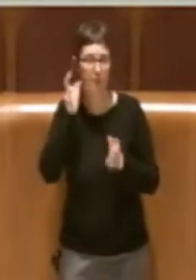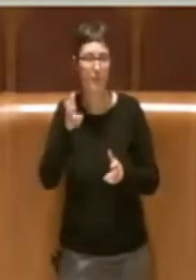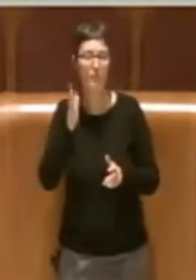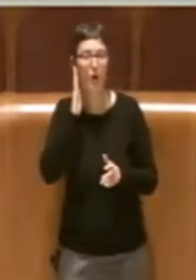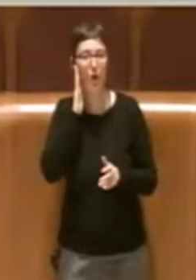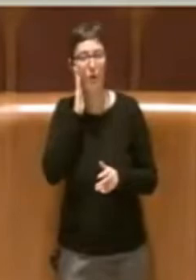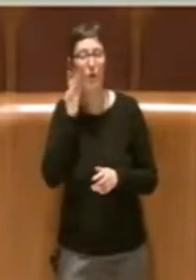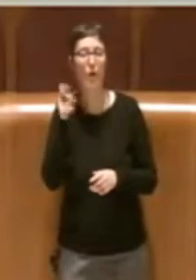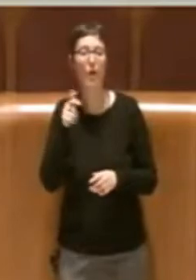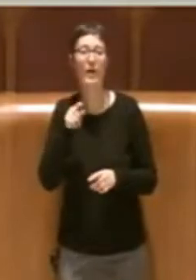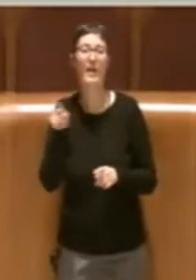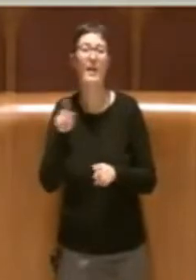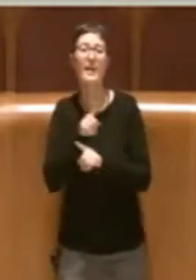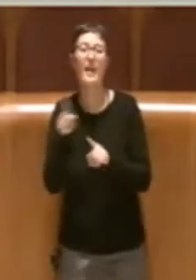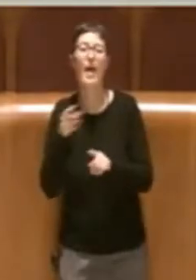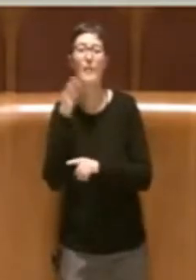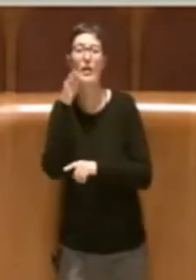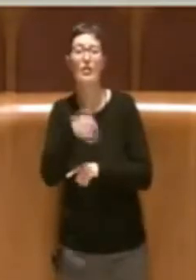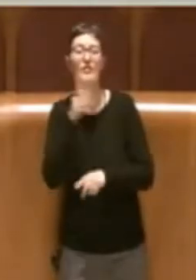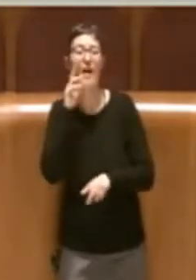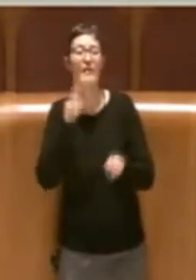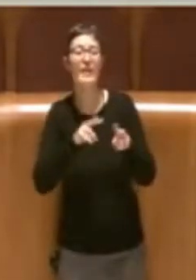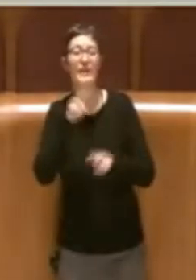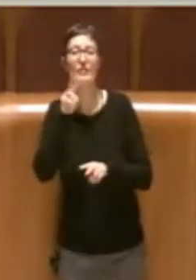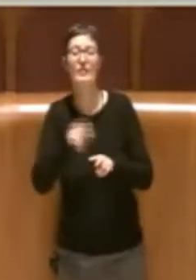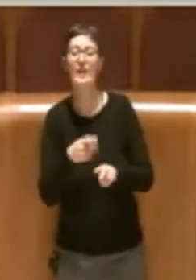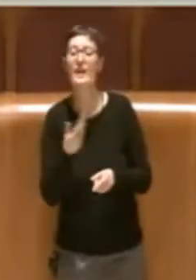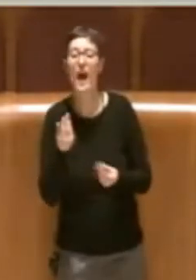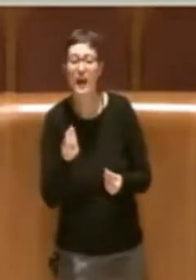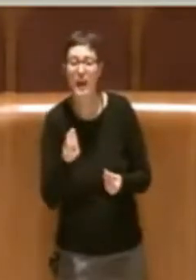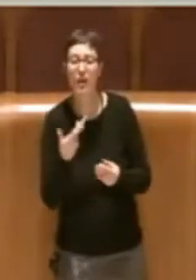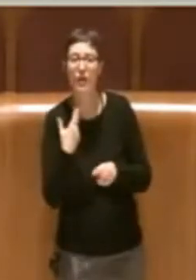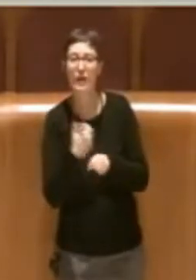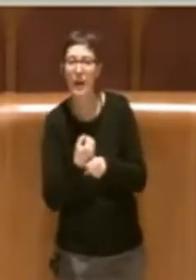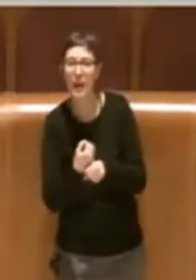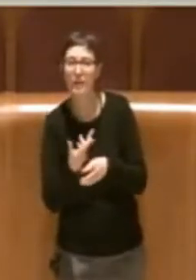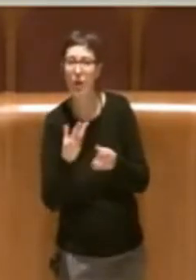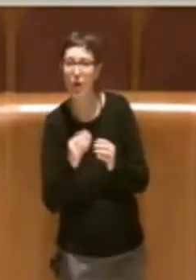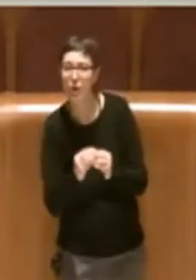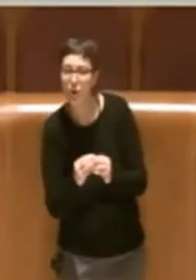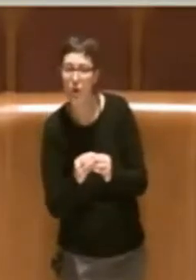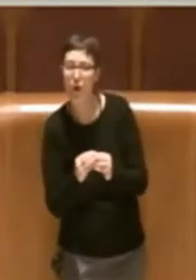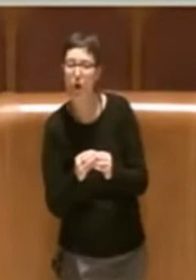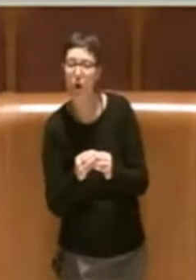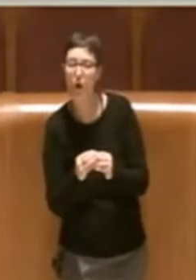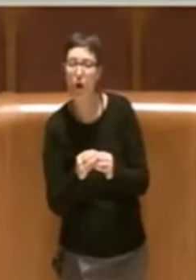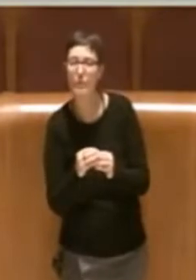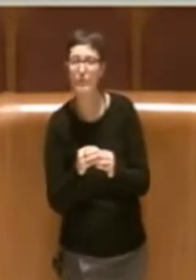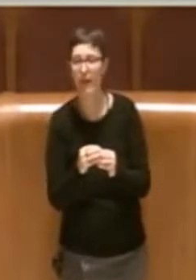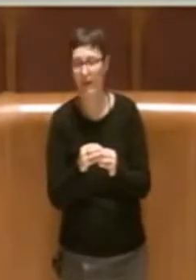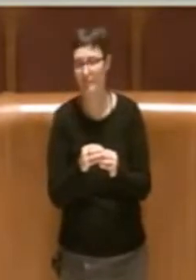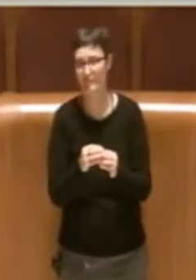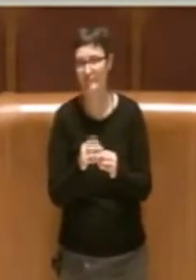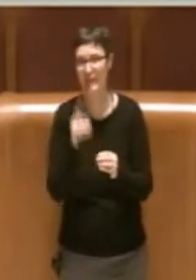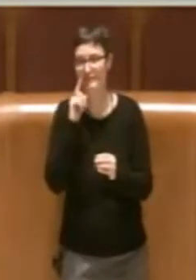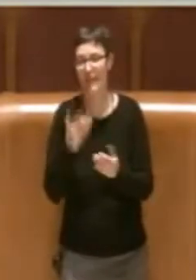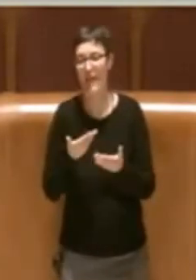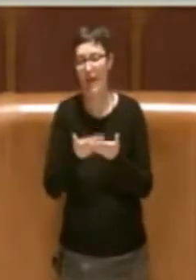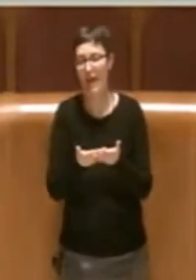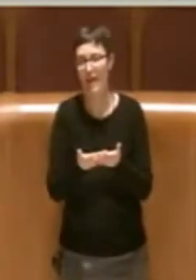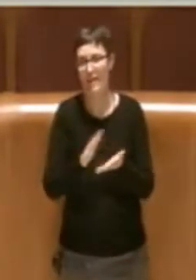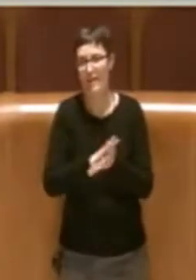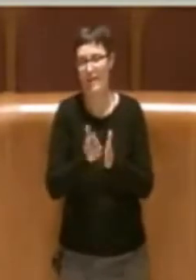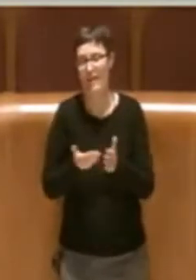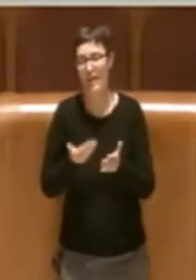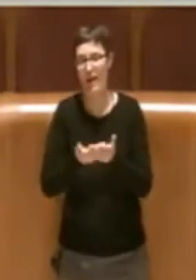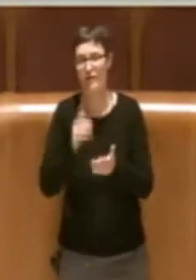a che punto sono i lavori e le azioni delle amministrazioni prima di presentare un atto. Per questo motivo,